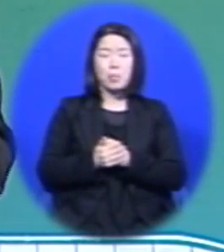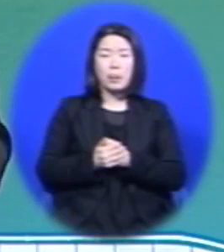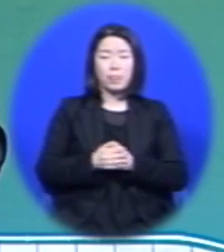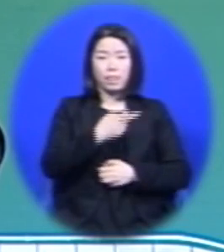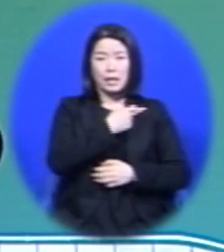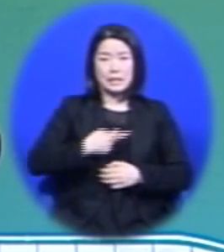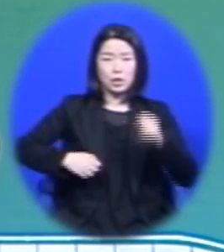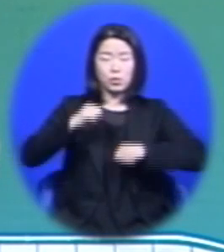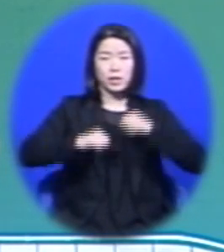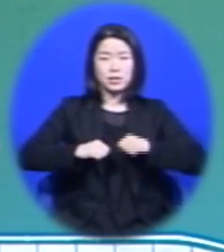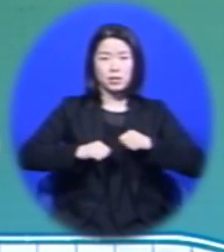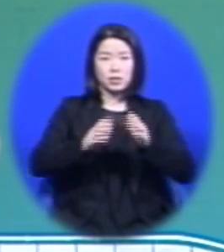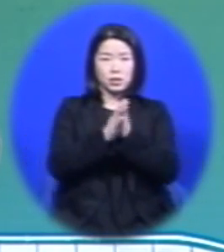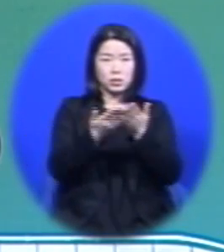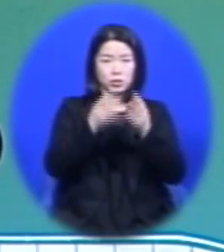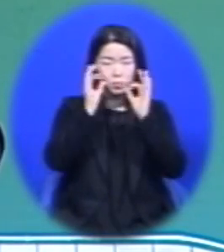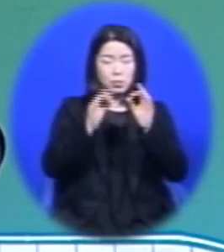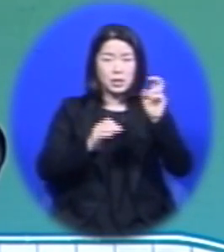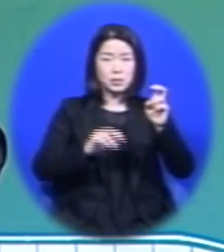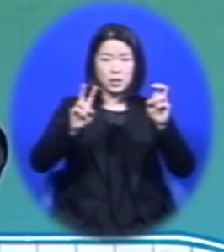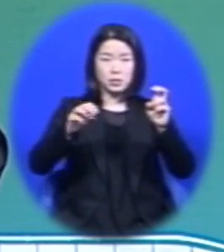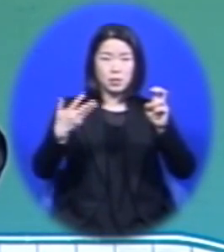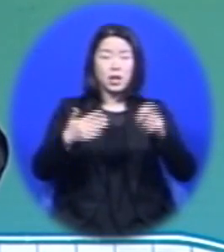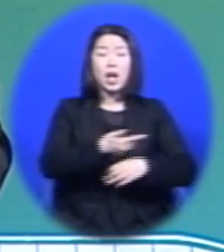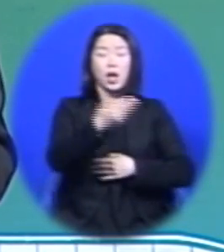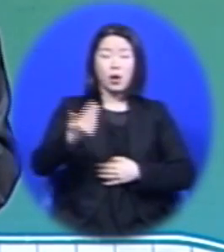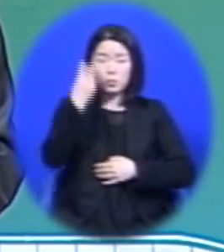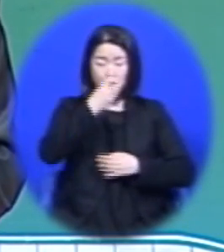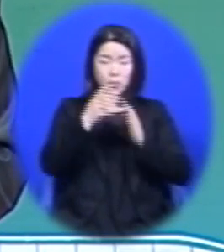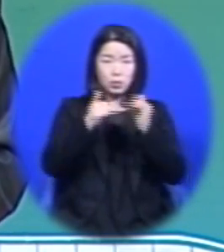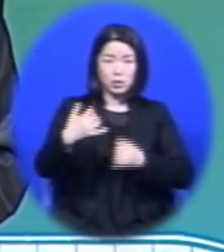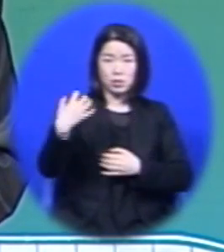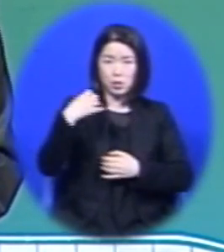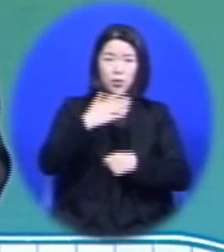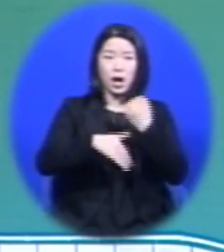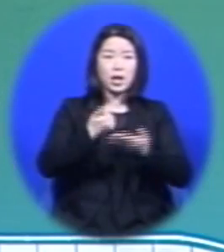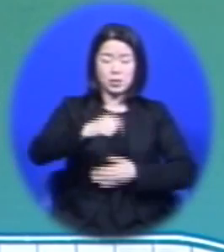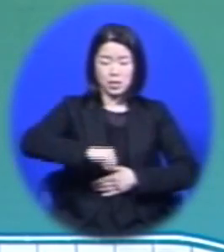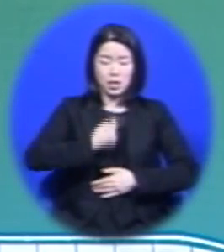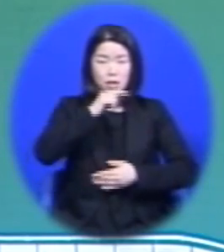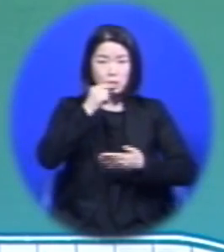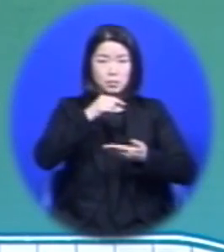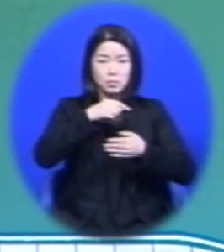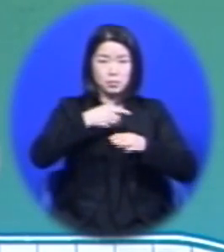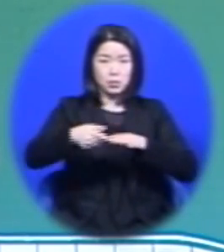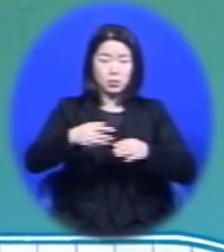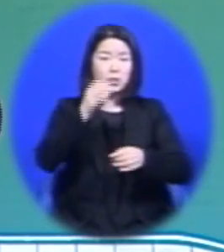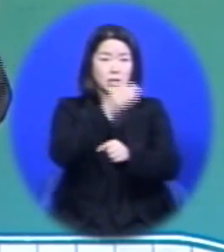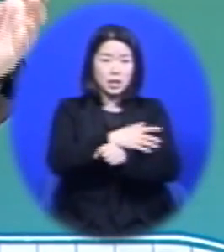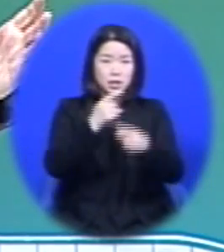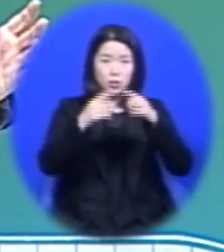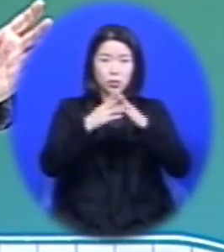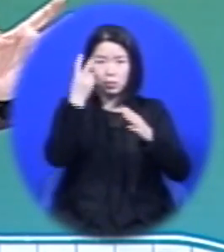사도행전 20장 28절에 여러분을 감독자로 삼고 하나님이 자기 피로 사신 교회를 보살피게 하셨느니라.